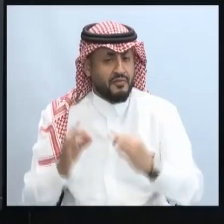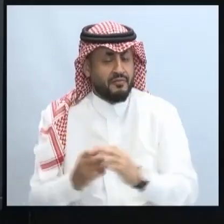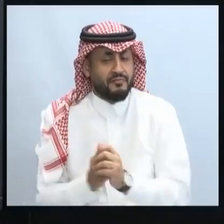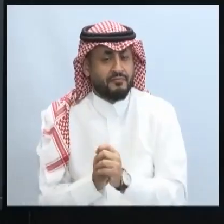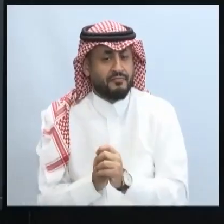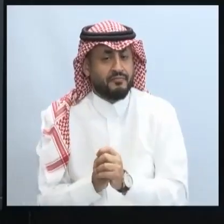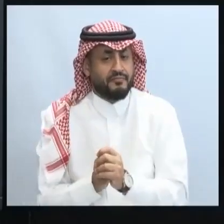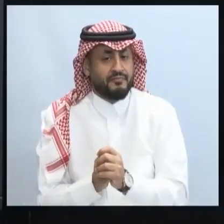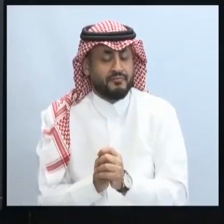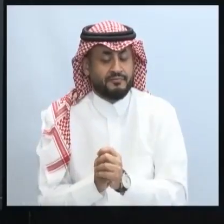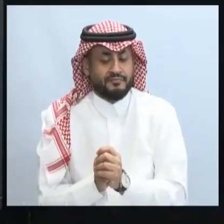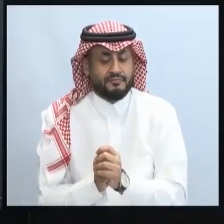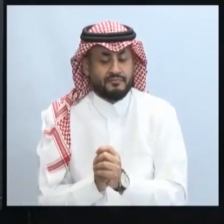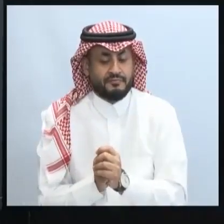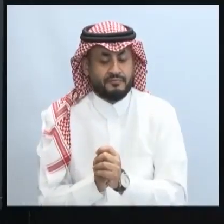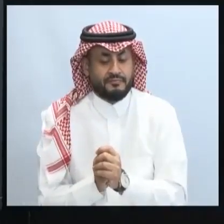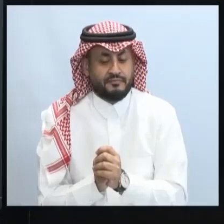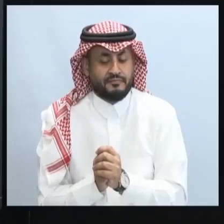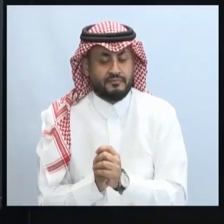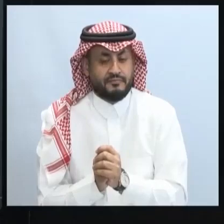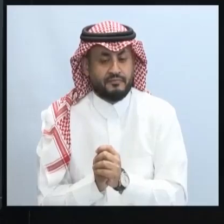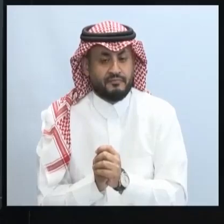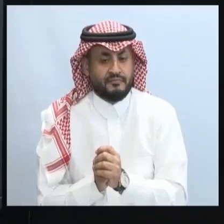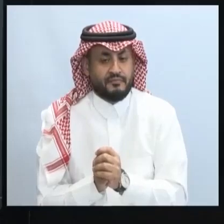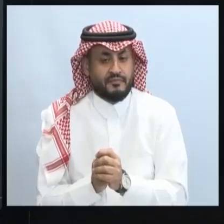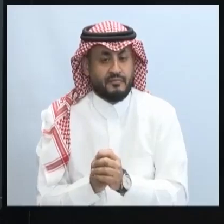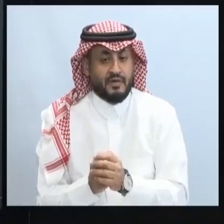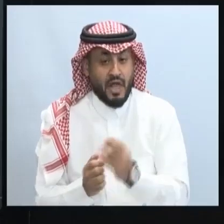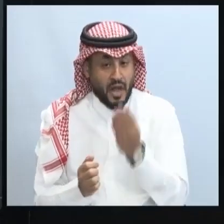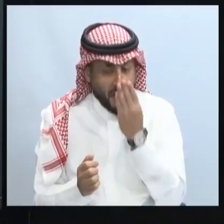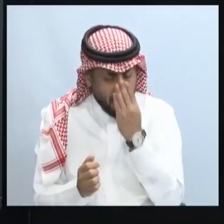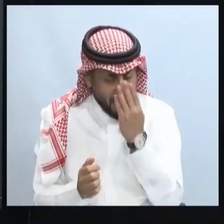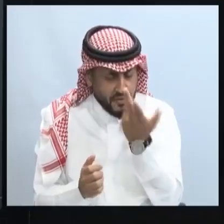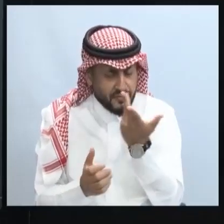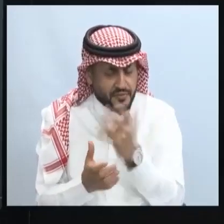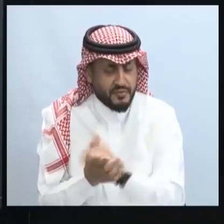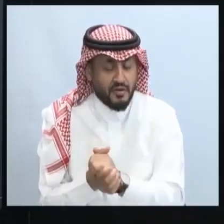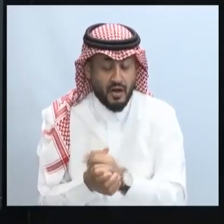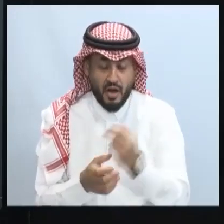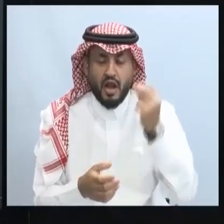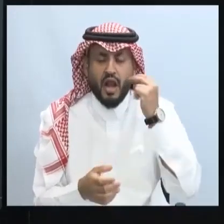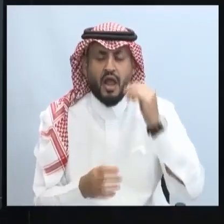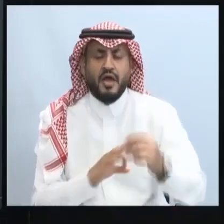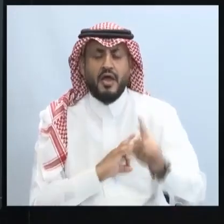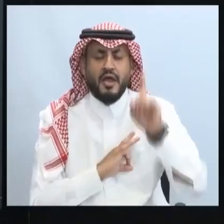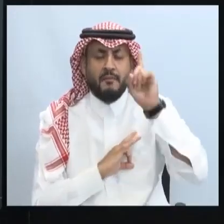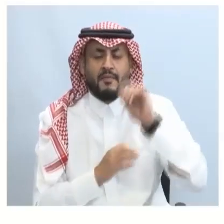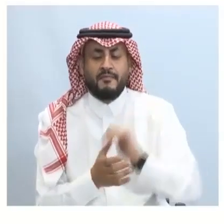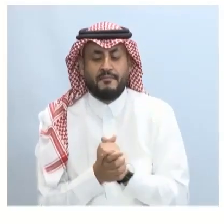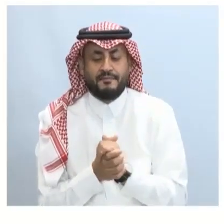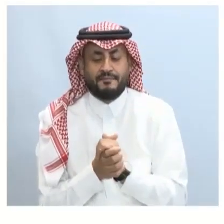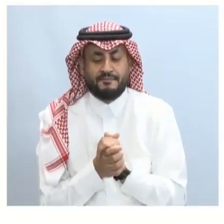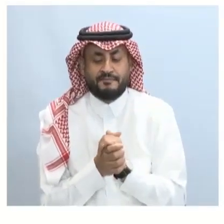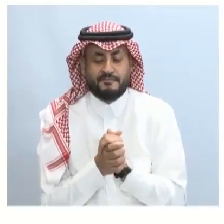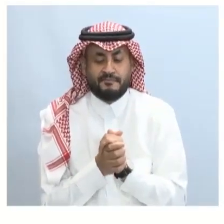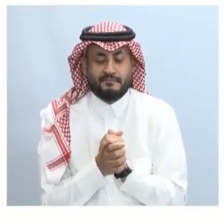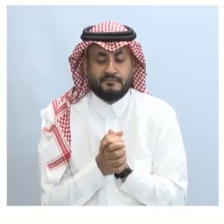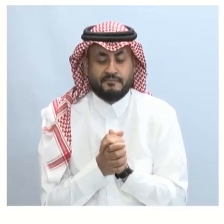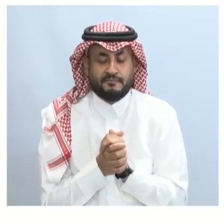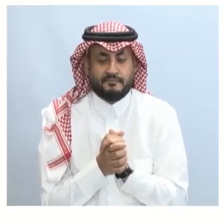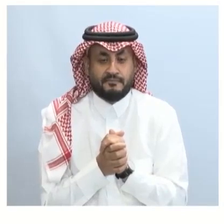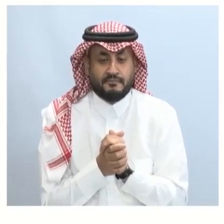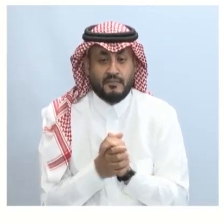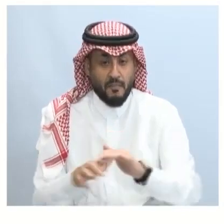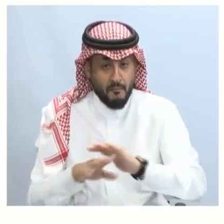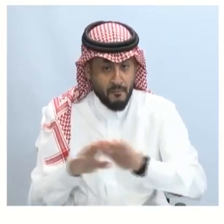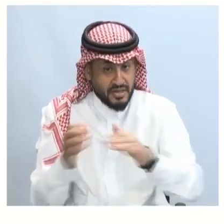عرفنا ان عباده لان الله يحبها ويرضاها ويعطي عليها الاجور والحسنات سبحانه وتعالى ليس فقط